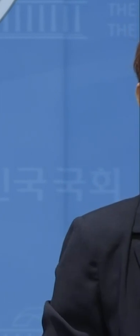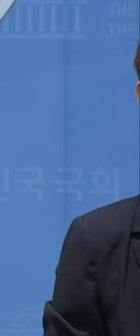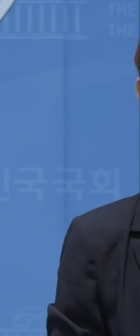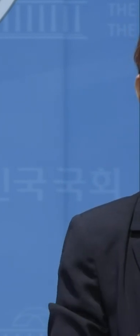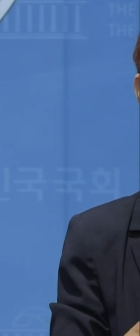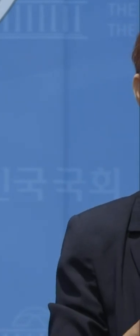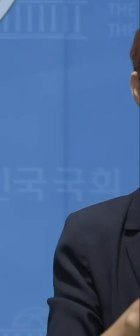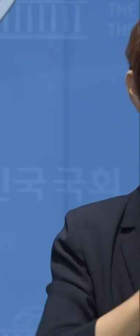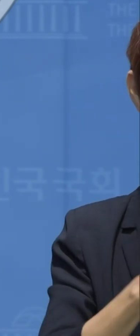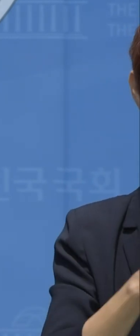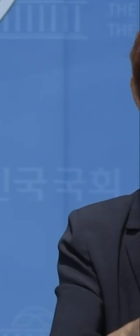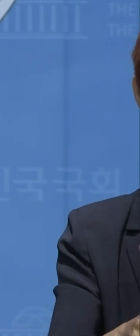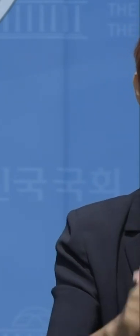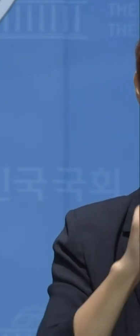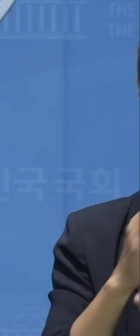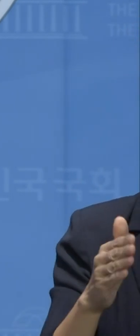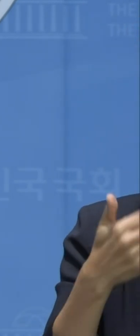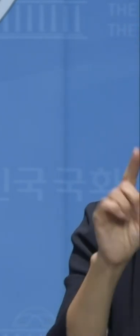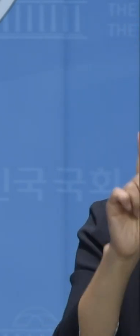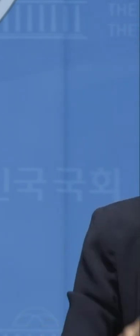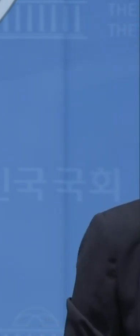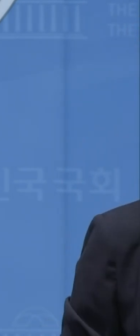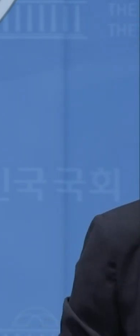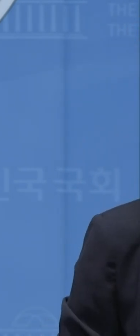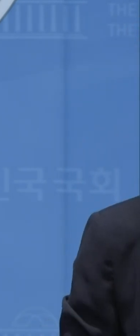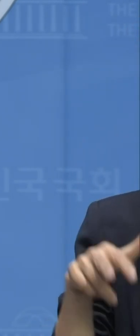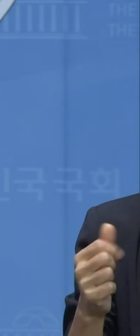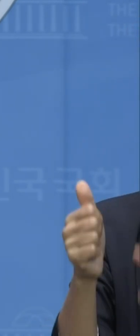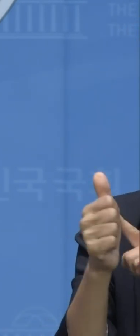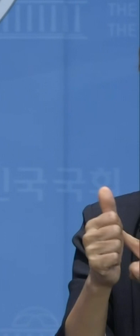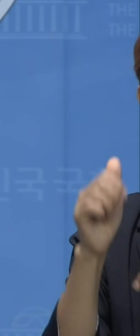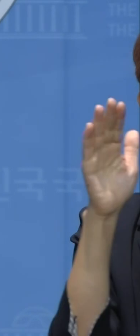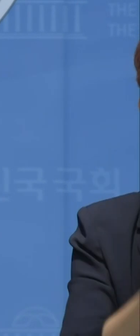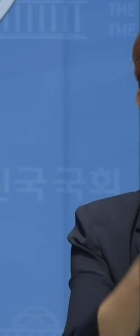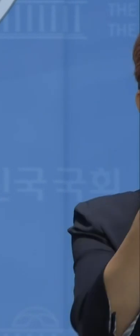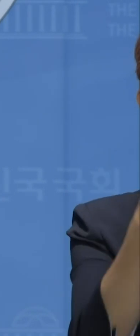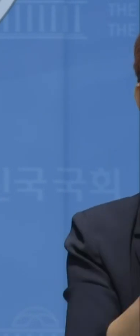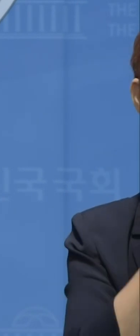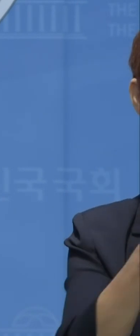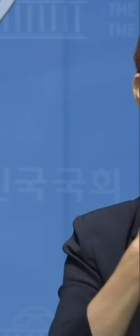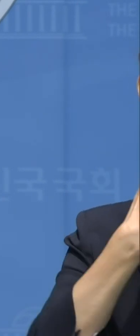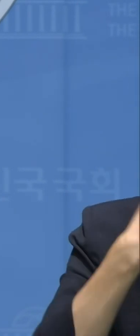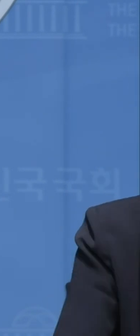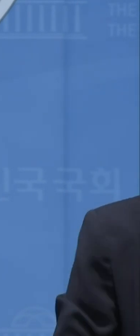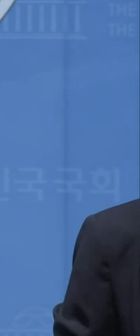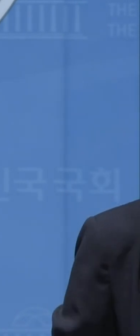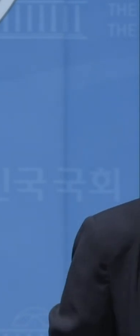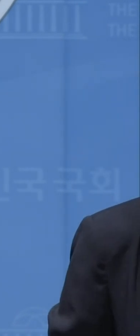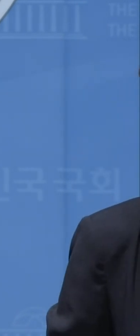선을 넘었다라고 말했습니다 조대표는 두 번 낙선했다 말한 적이